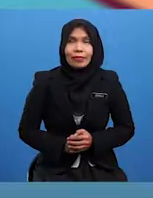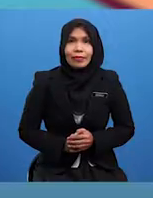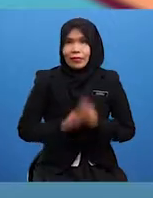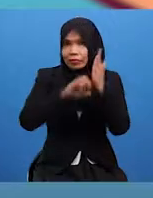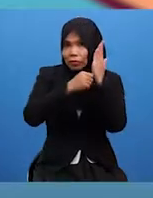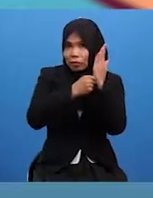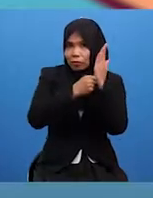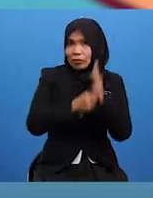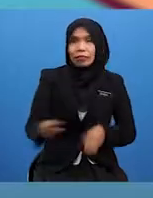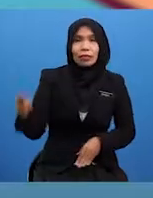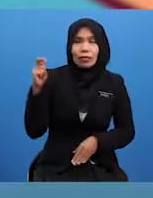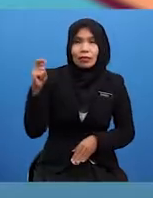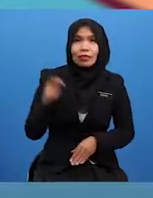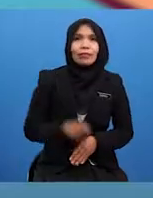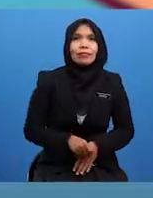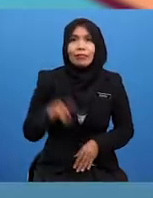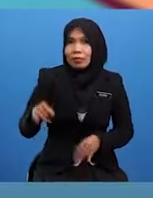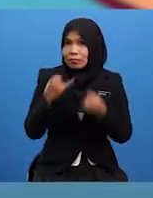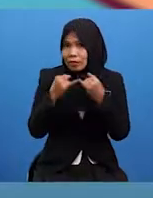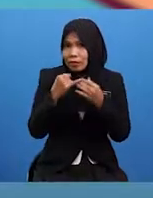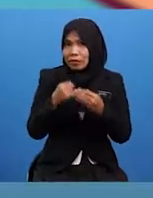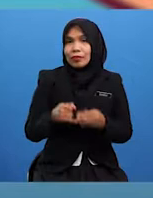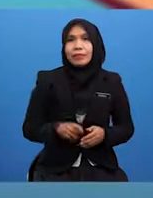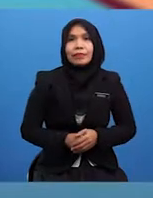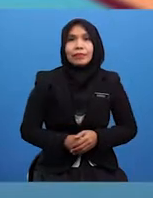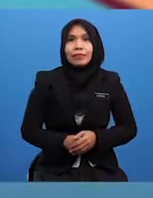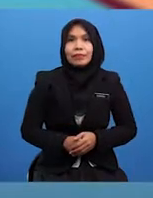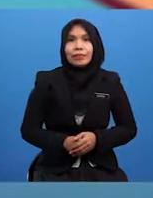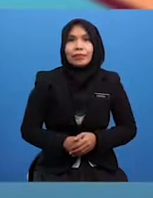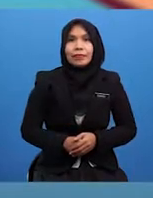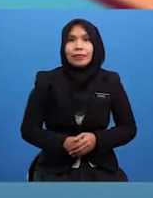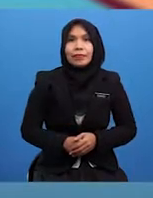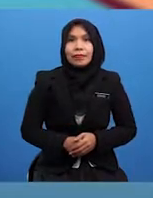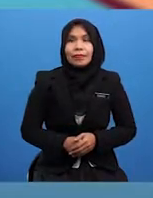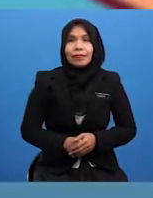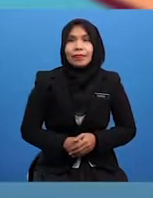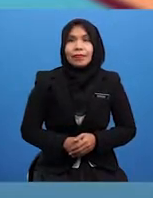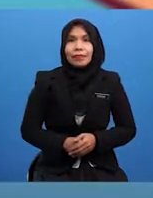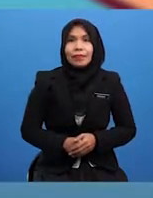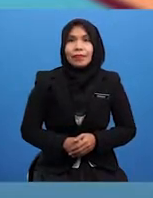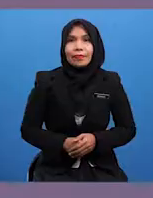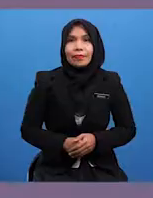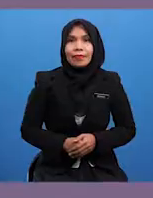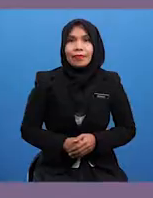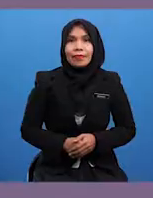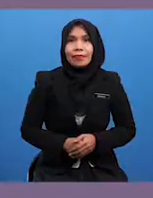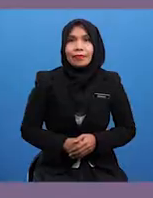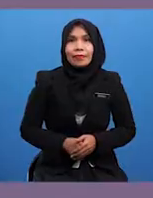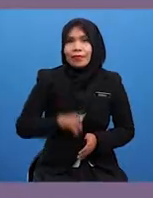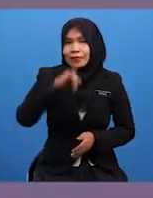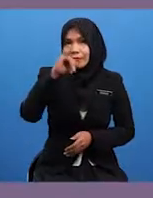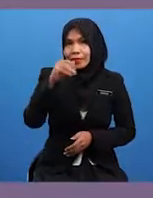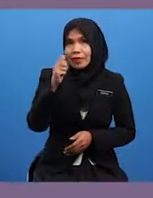Sumber tenaga yang terakhir merupakan sumber utama yang digunakan di Malaysia, iaitu jana